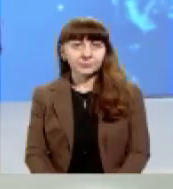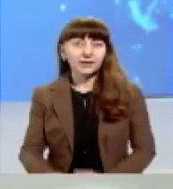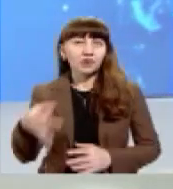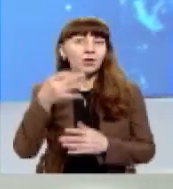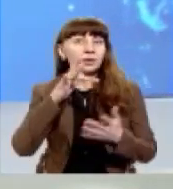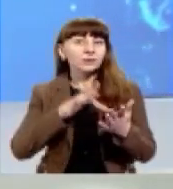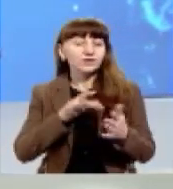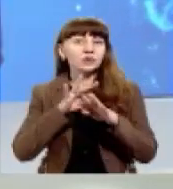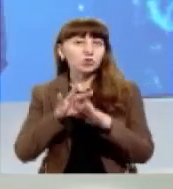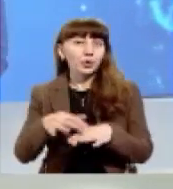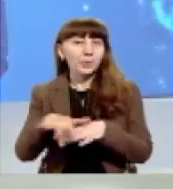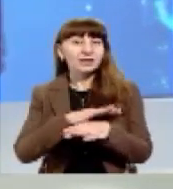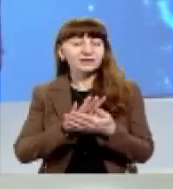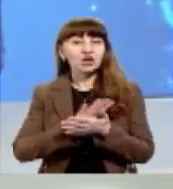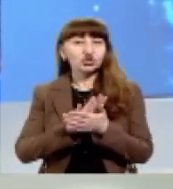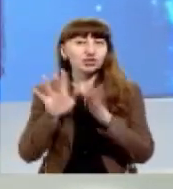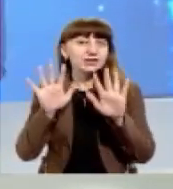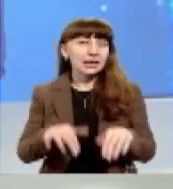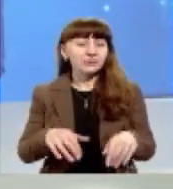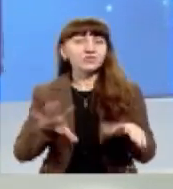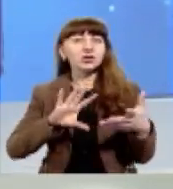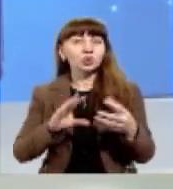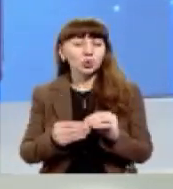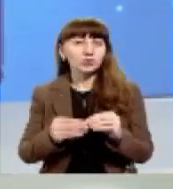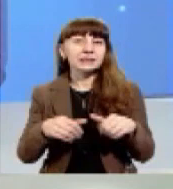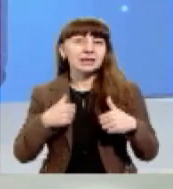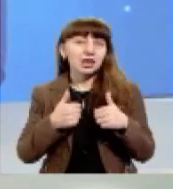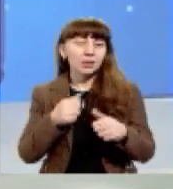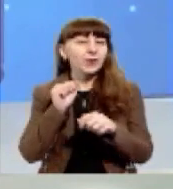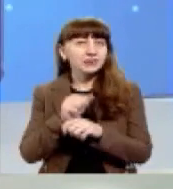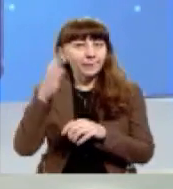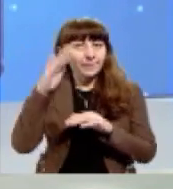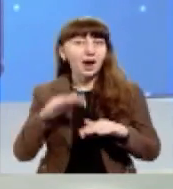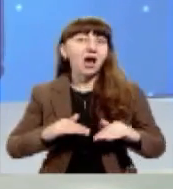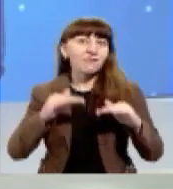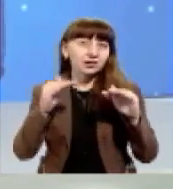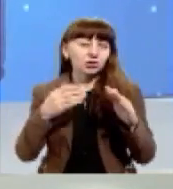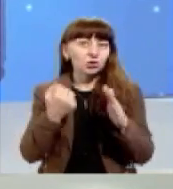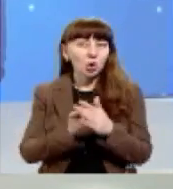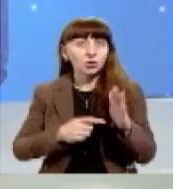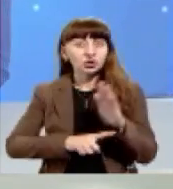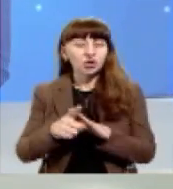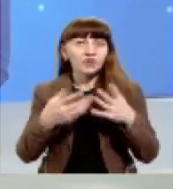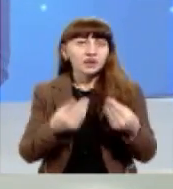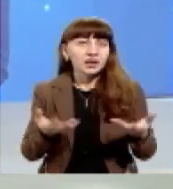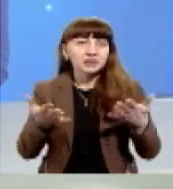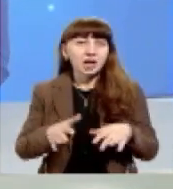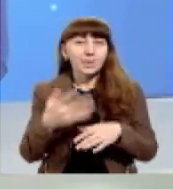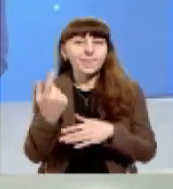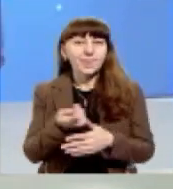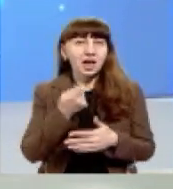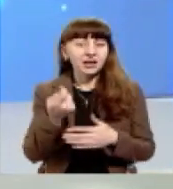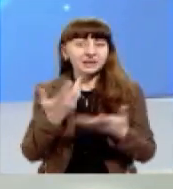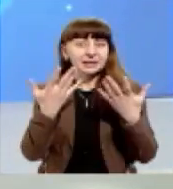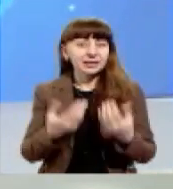В областном центре идет массовая уборка снега. Таким образом, в областном центре стараются предотвратить паводок. До наступления весны остаются считанные дни,